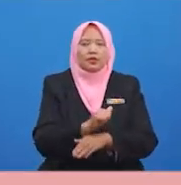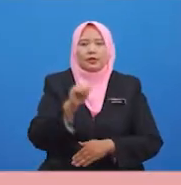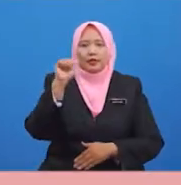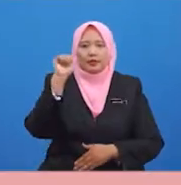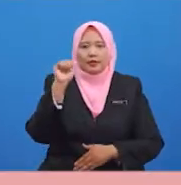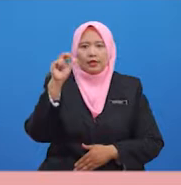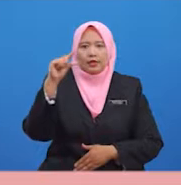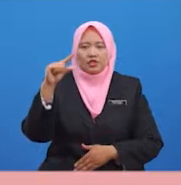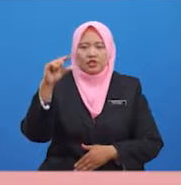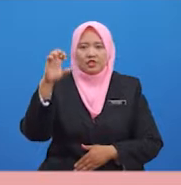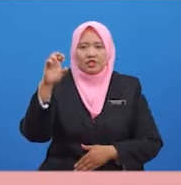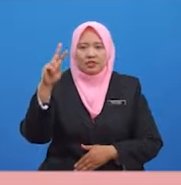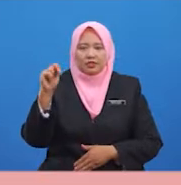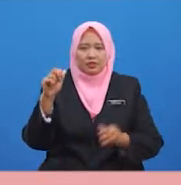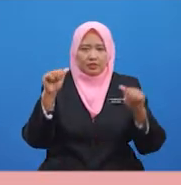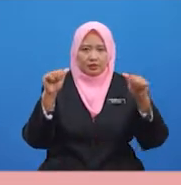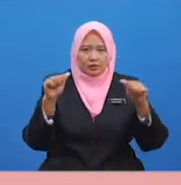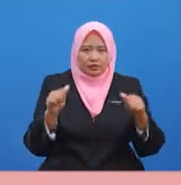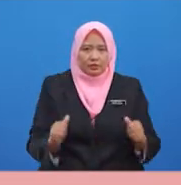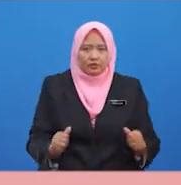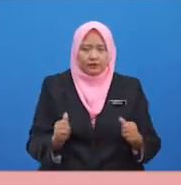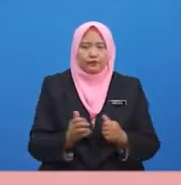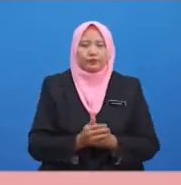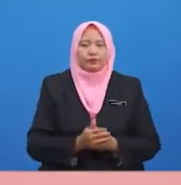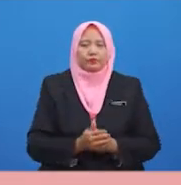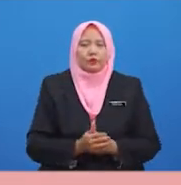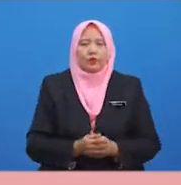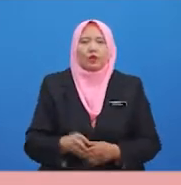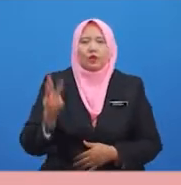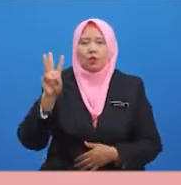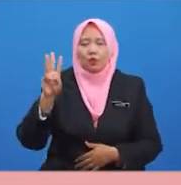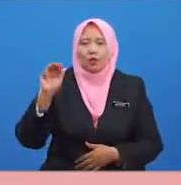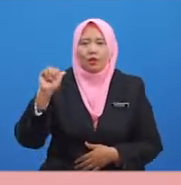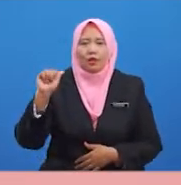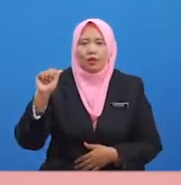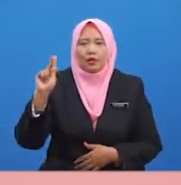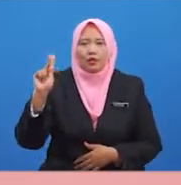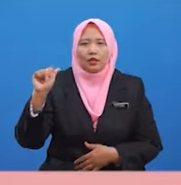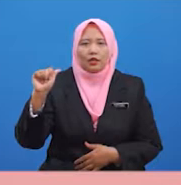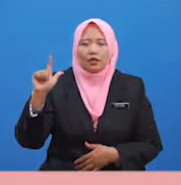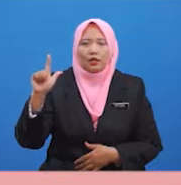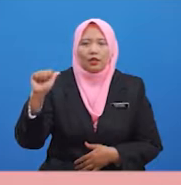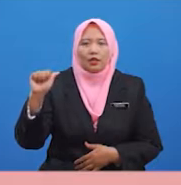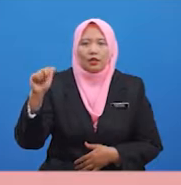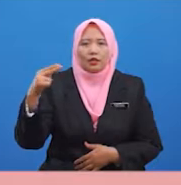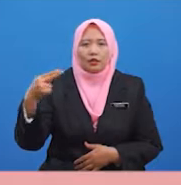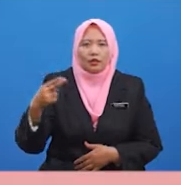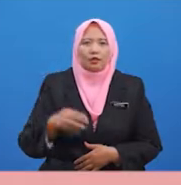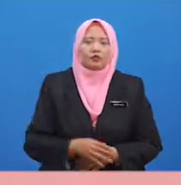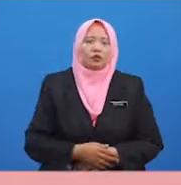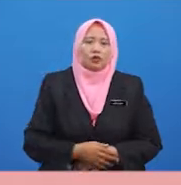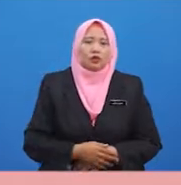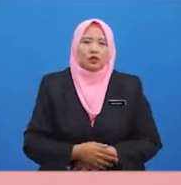wakalah. Apakah yang dimaksudkan dengan wakalah? Wakalah bermaksud